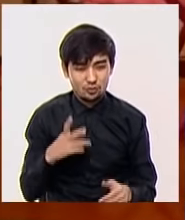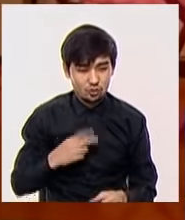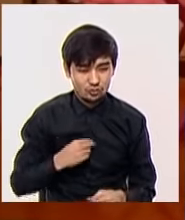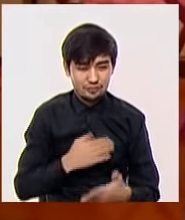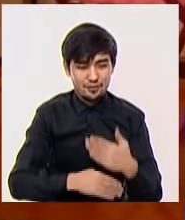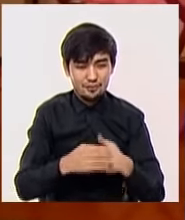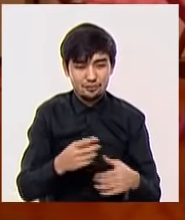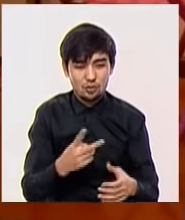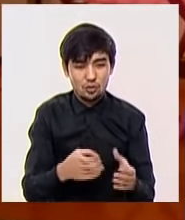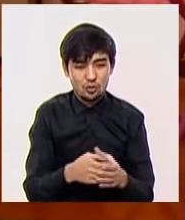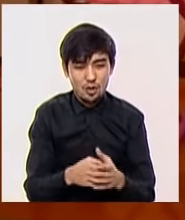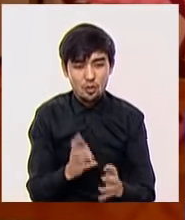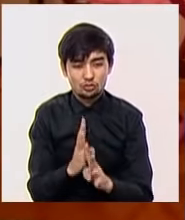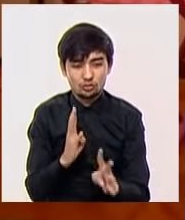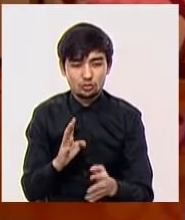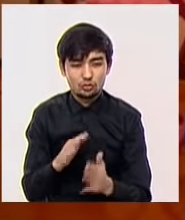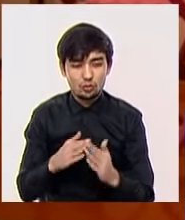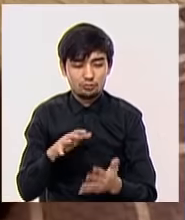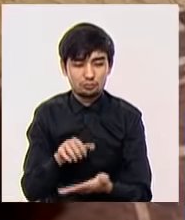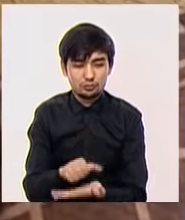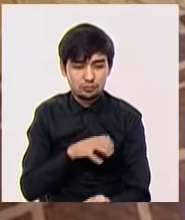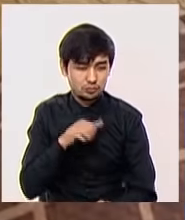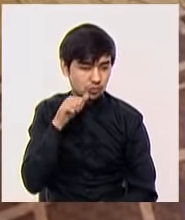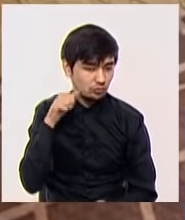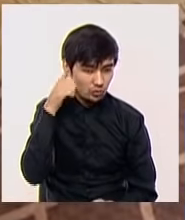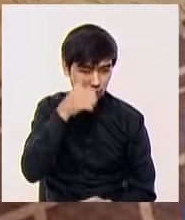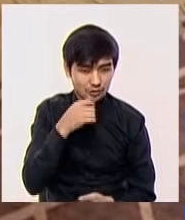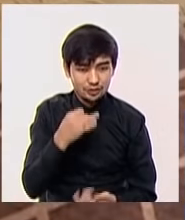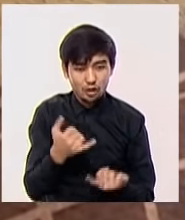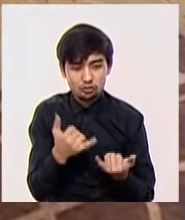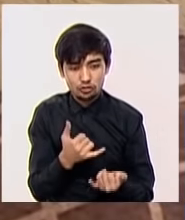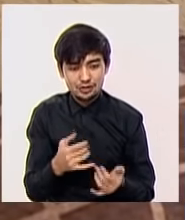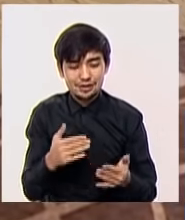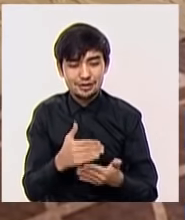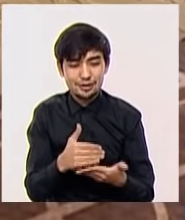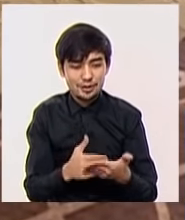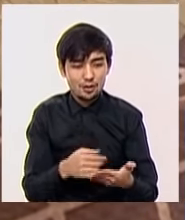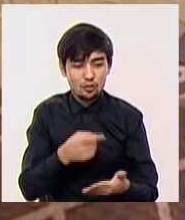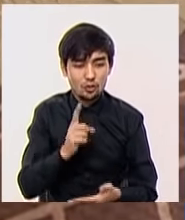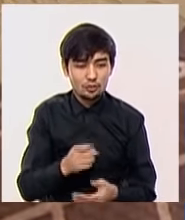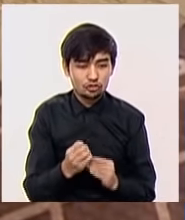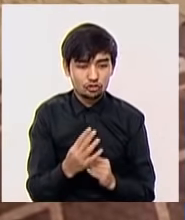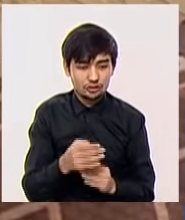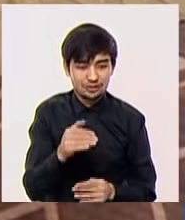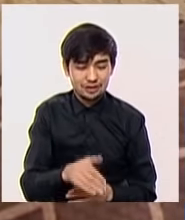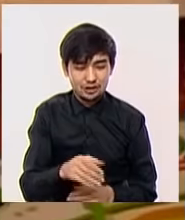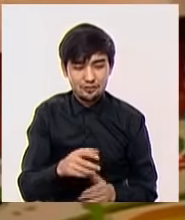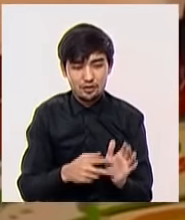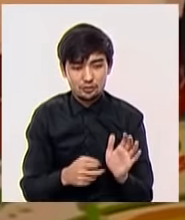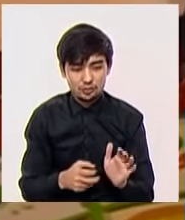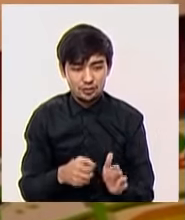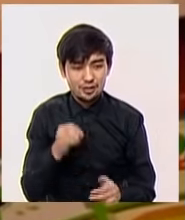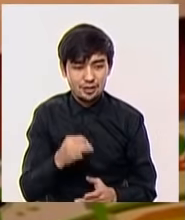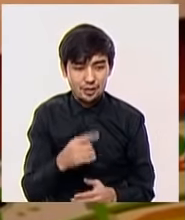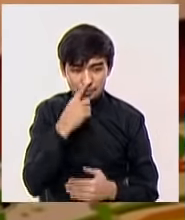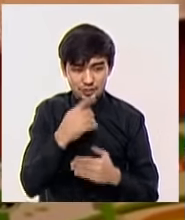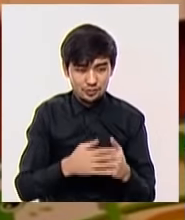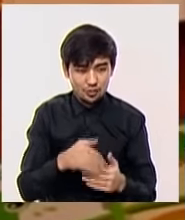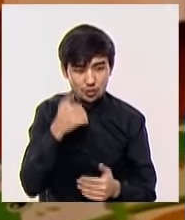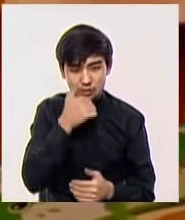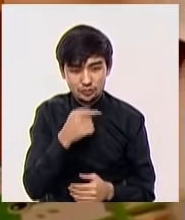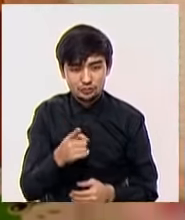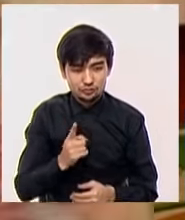второй группы в очередь на жилье женщина встала в прошлом году сейчас она в списке под номером 14 тысяч восемьсот так что в ближайшие